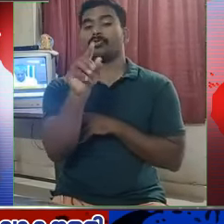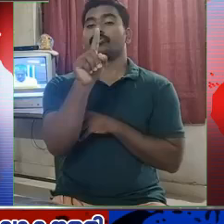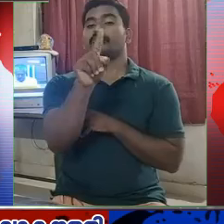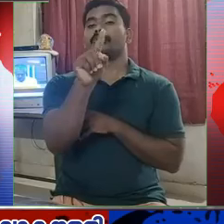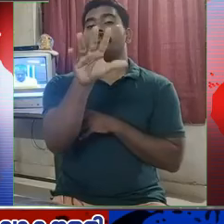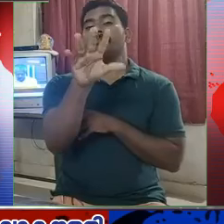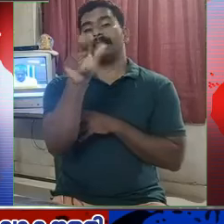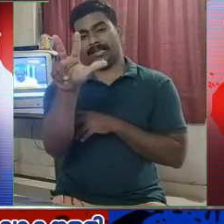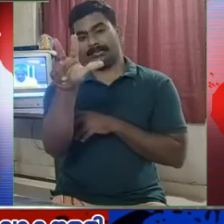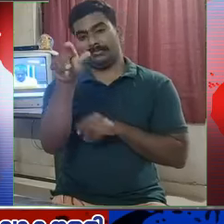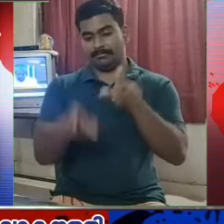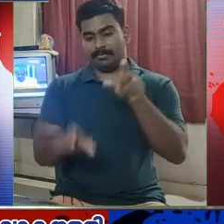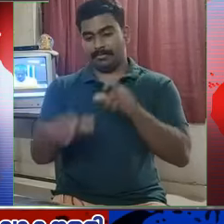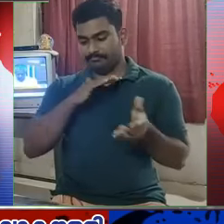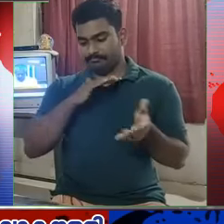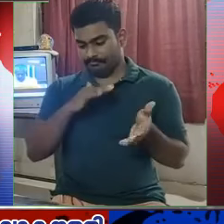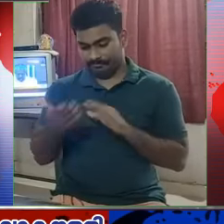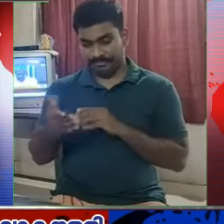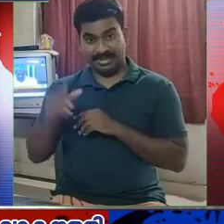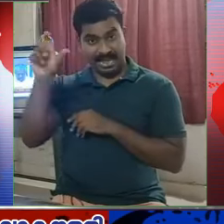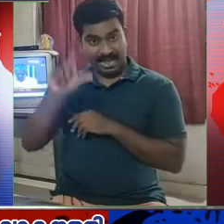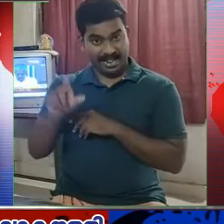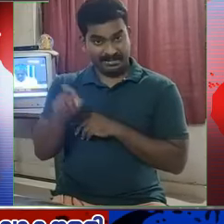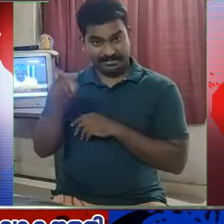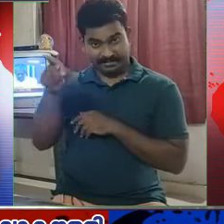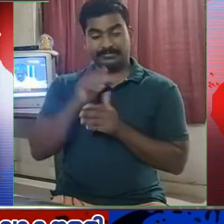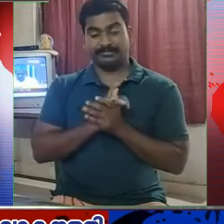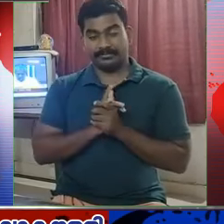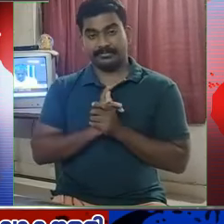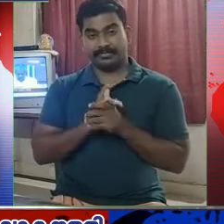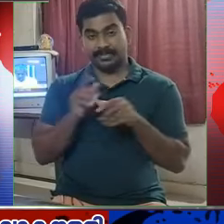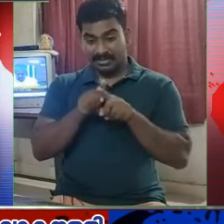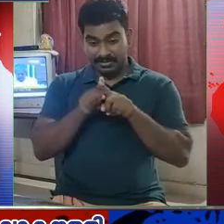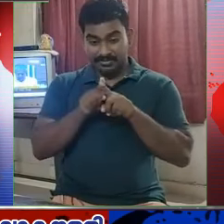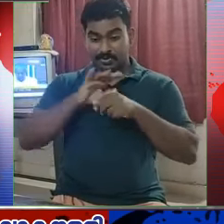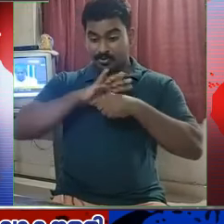1,10,574 പേർക്കാണ് രോഗം ബാധിച്ചത്.